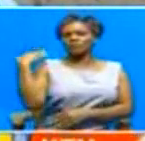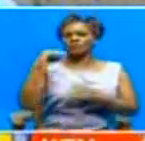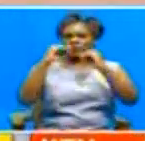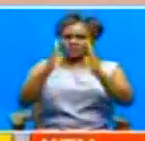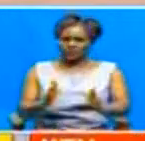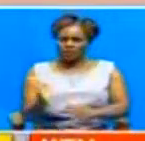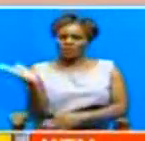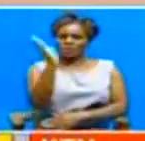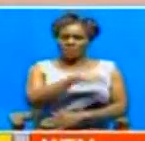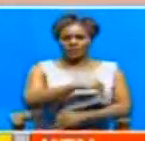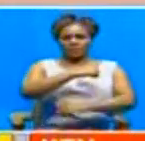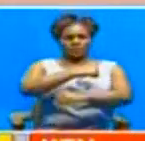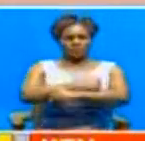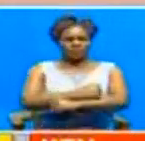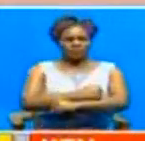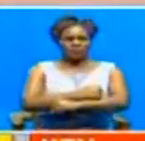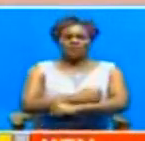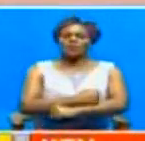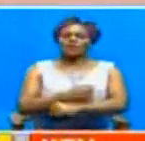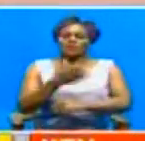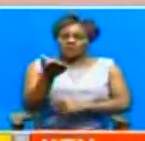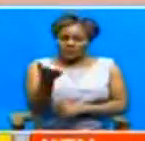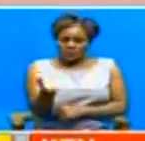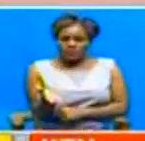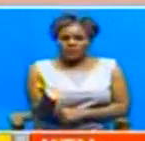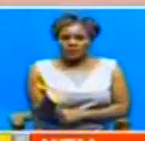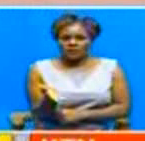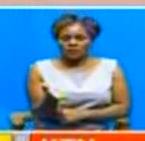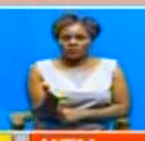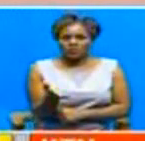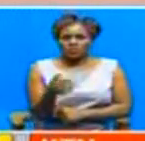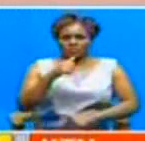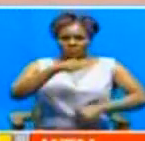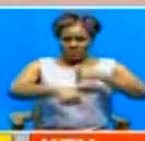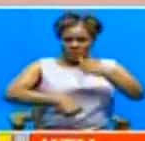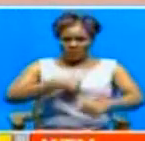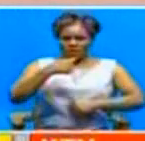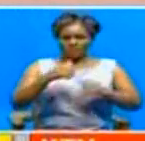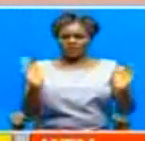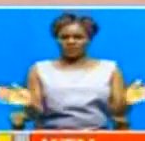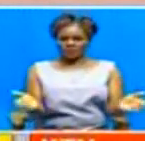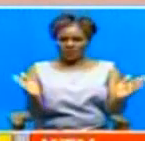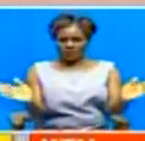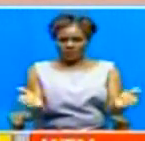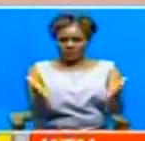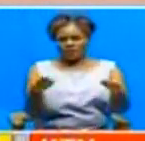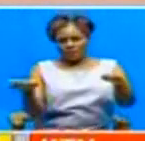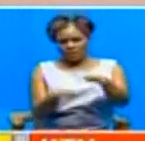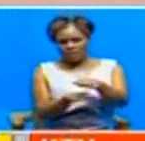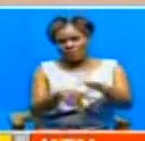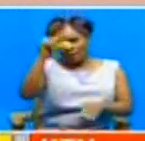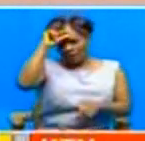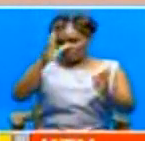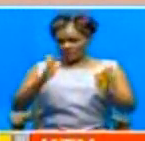go back to schools. Na kwa kuwa ada ya mja hunena mungwana, ni kitendo kwenye tukio la kutia moyo, naibu gavana